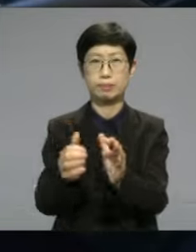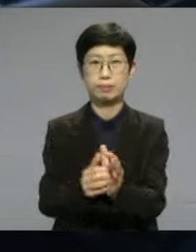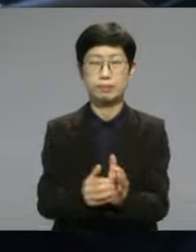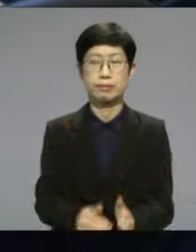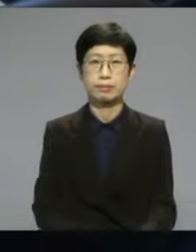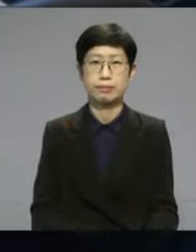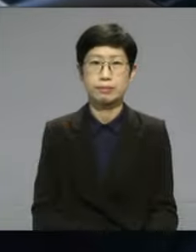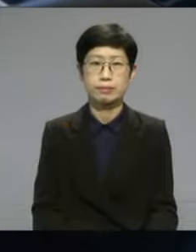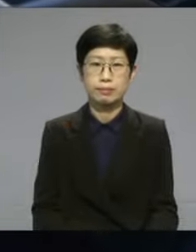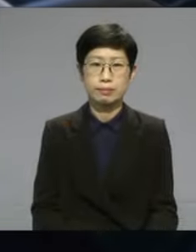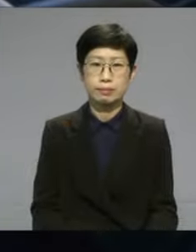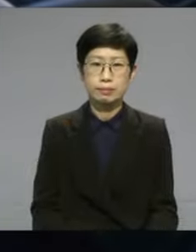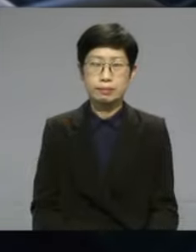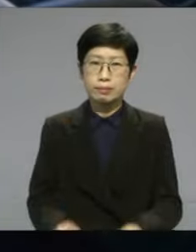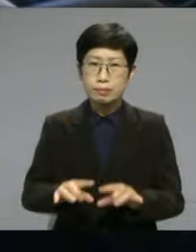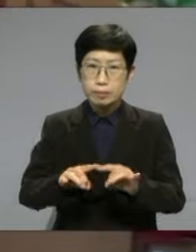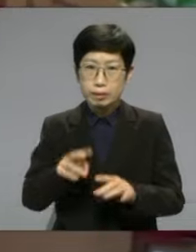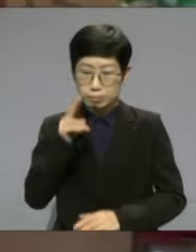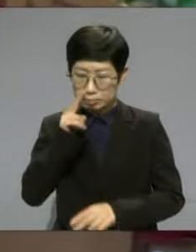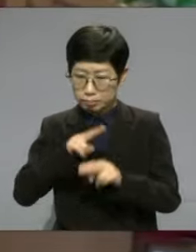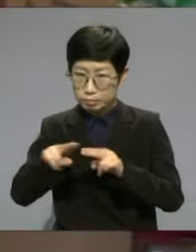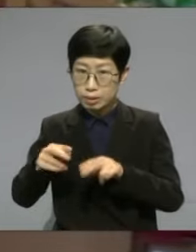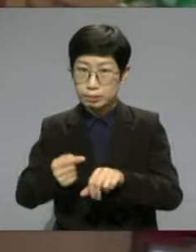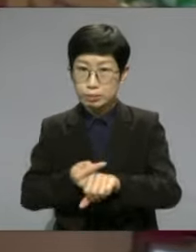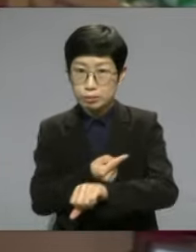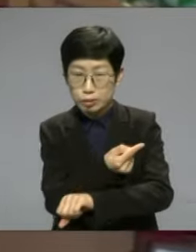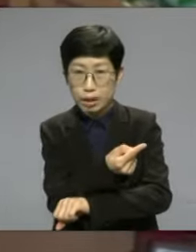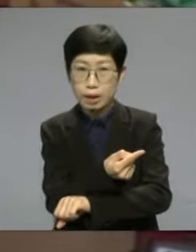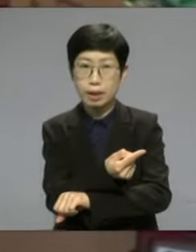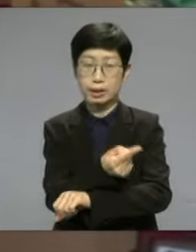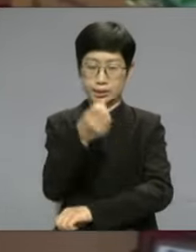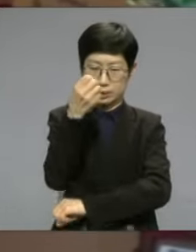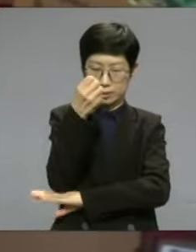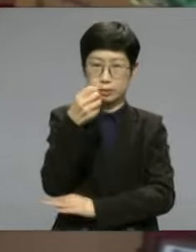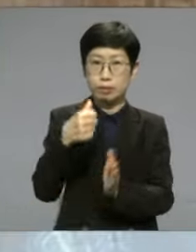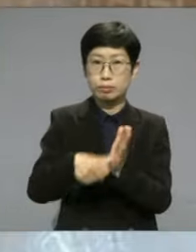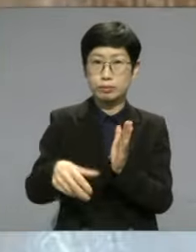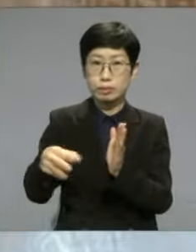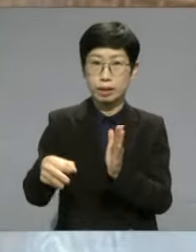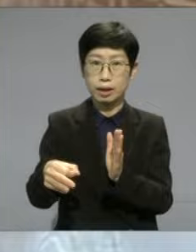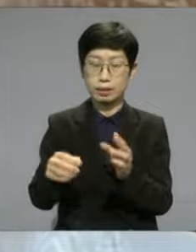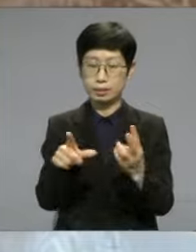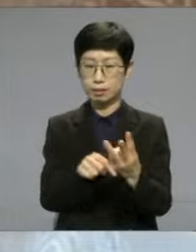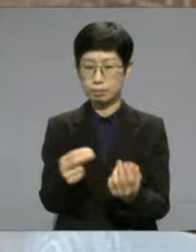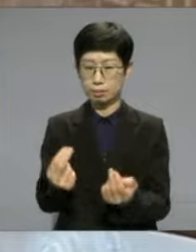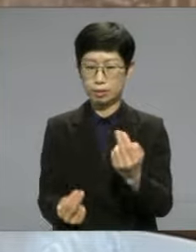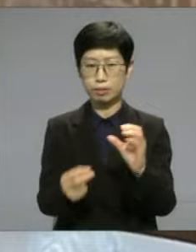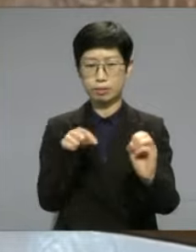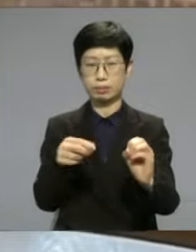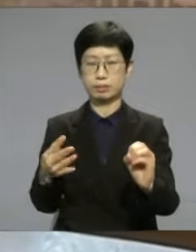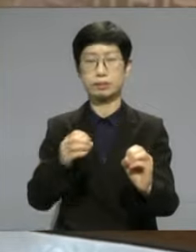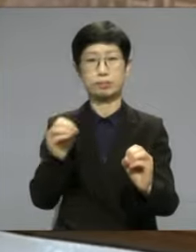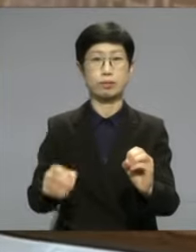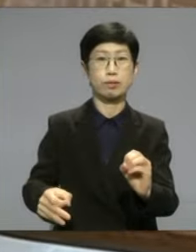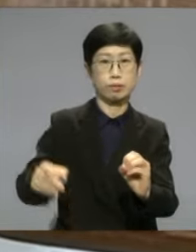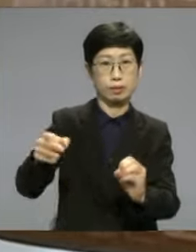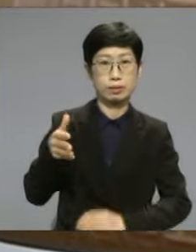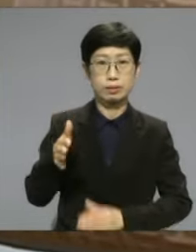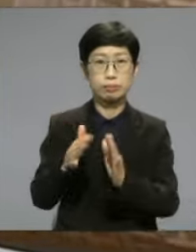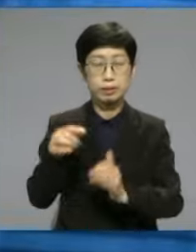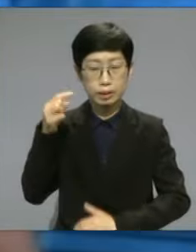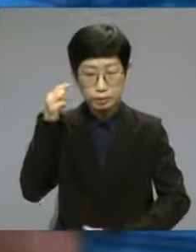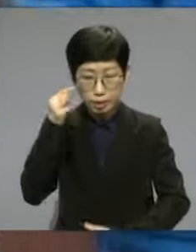기록했습니다 에너지와 식품 등을 제외한 근원 생산자 물가도 전월 대비 0.4% 올라 전문가